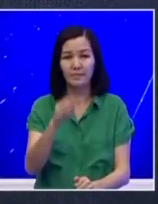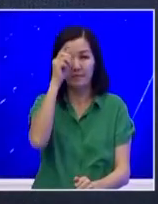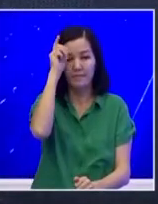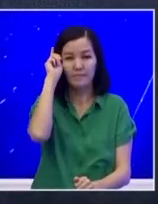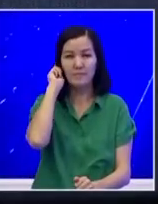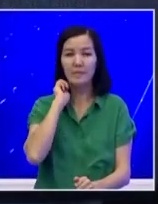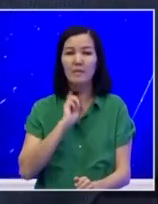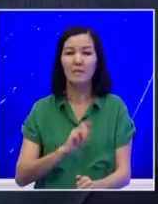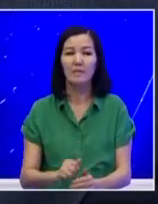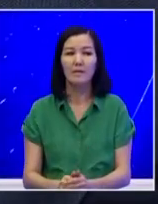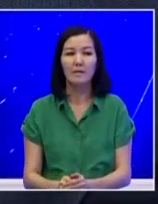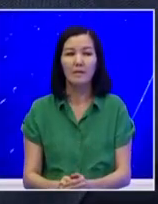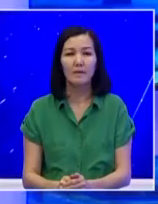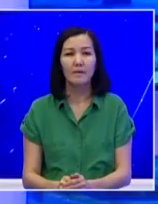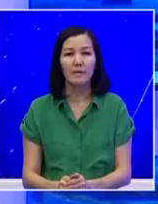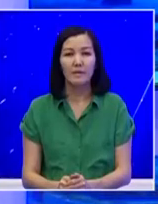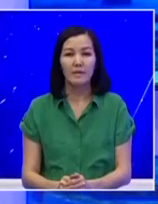ЖТСУ, Талдыкурган.